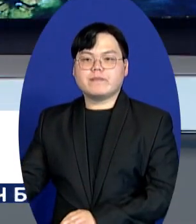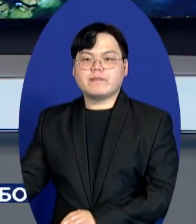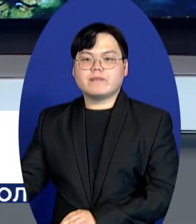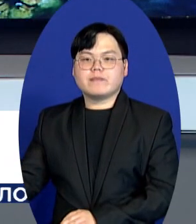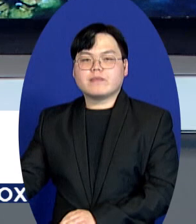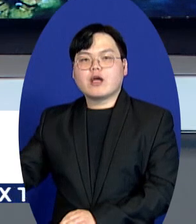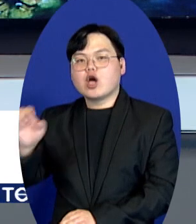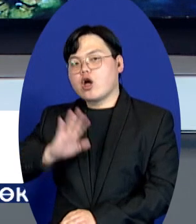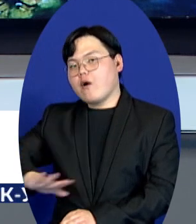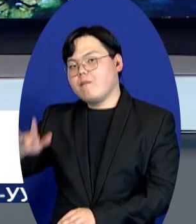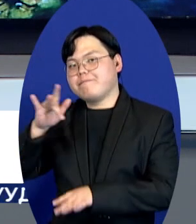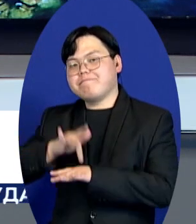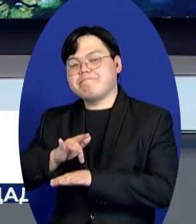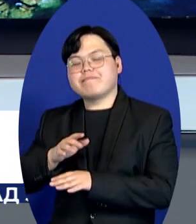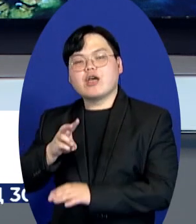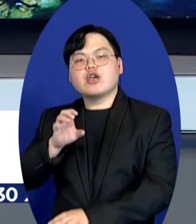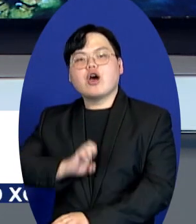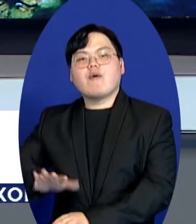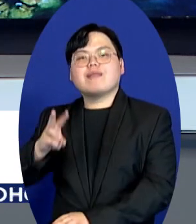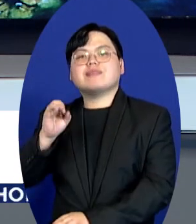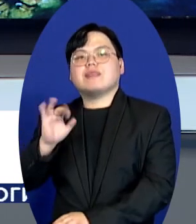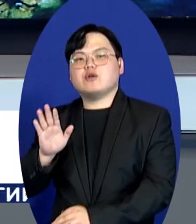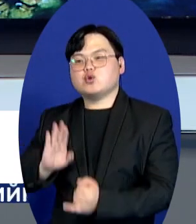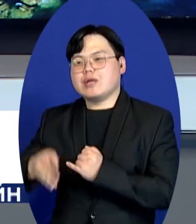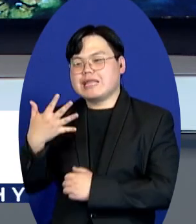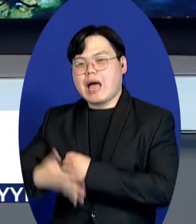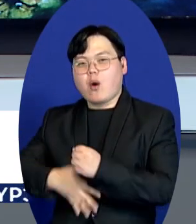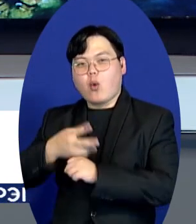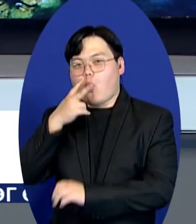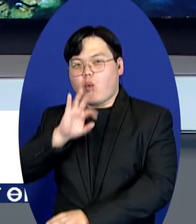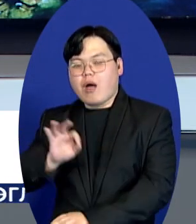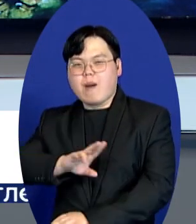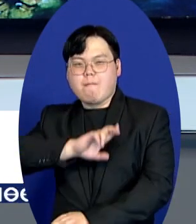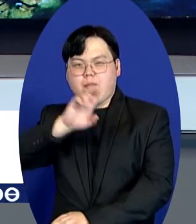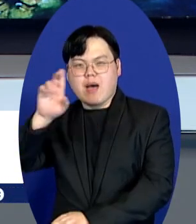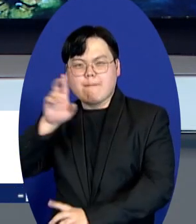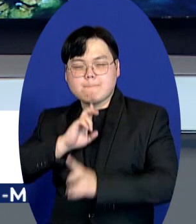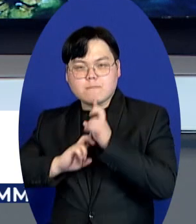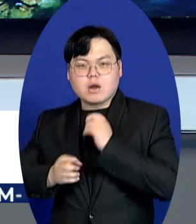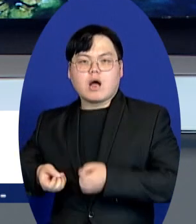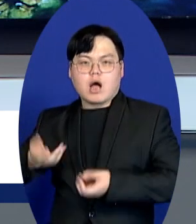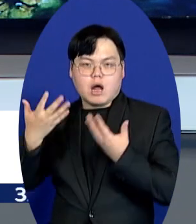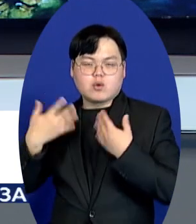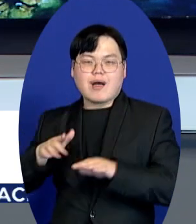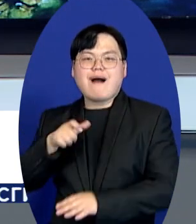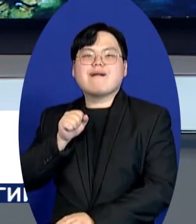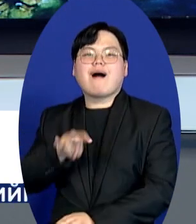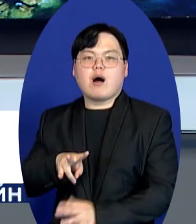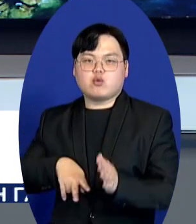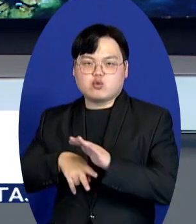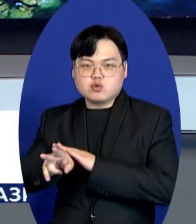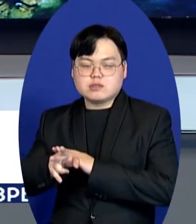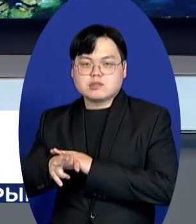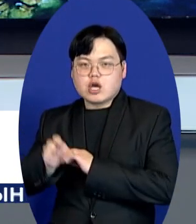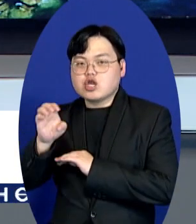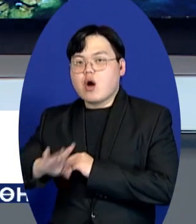За, Европ төвийн хэмжээнд сүүлийн 5 жилд үзэгдээгүй ган гашиг тохиолдож байдал цаашид бүрч муудаж мэтгэр байгааг мэрэгчлэнүүд анхааруллаа.